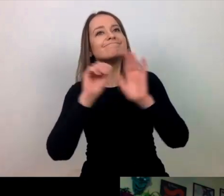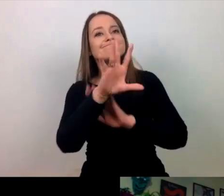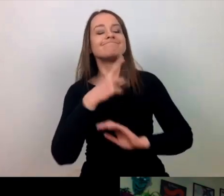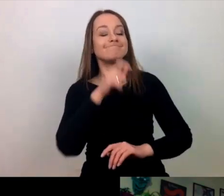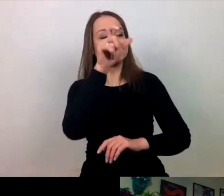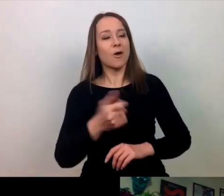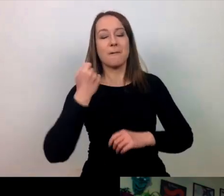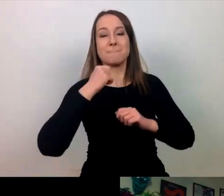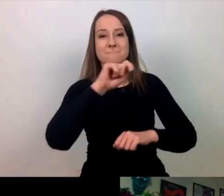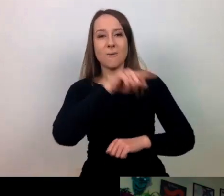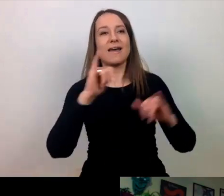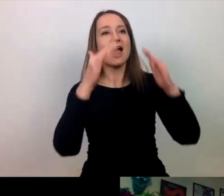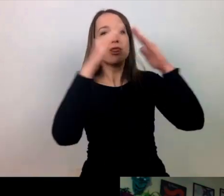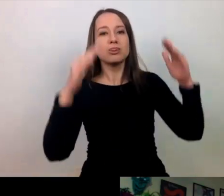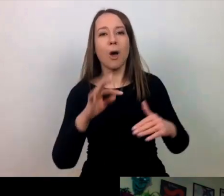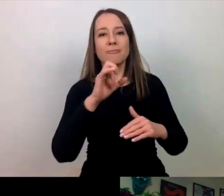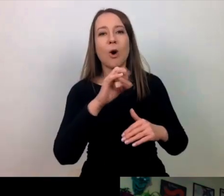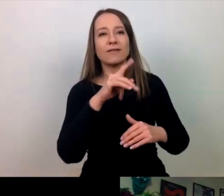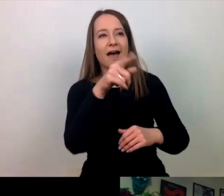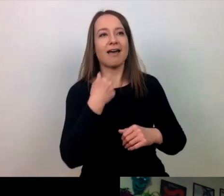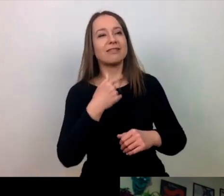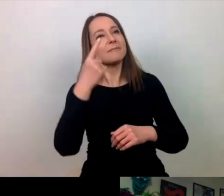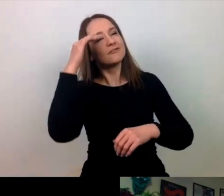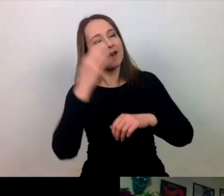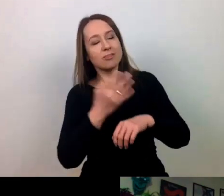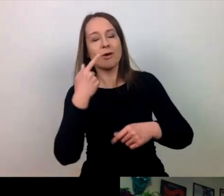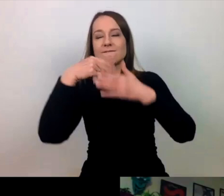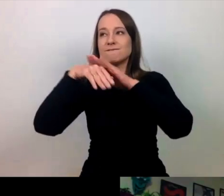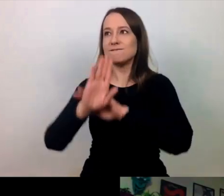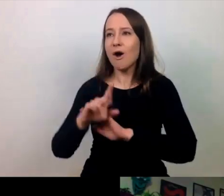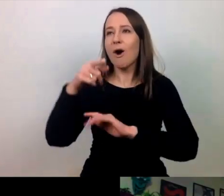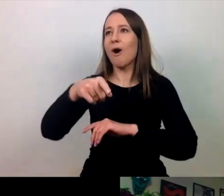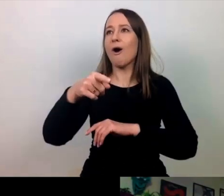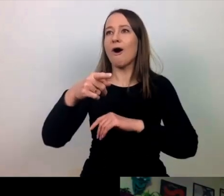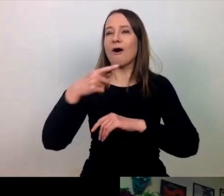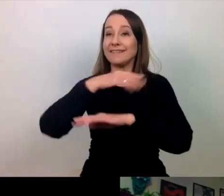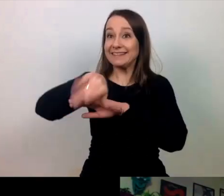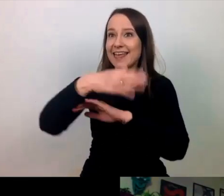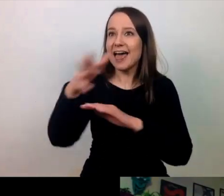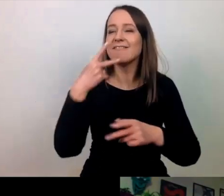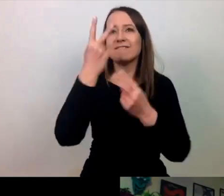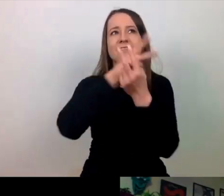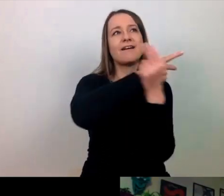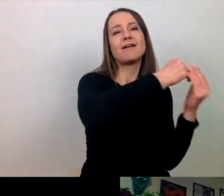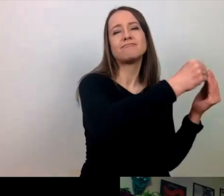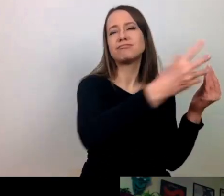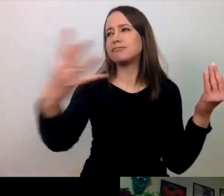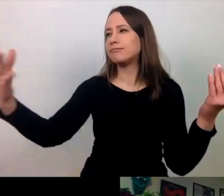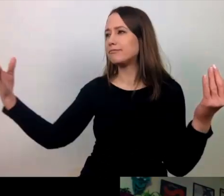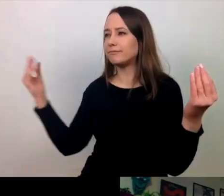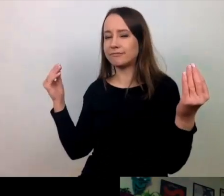w tym toskańskim domu wychodzi na zewnątrz i przed nim rozpościera się po prostu ta panorama, która zresztą tam później